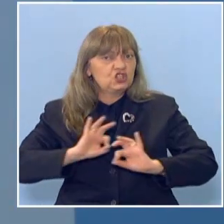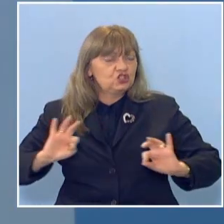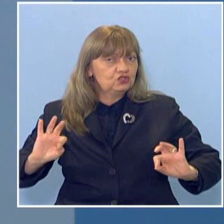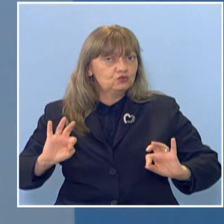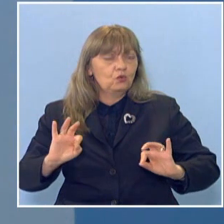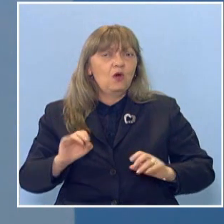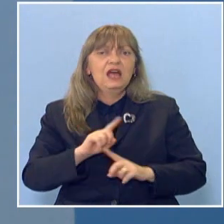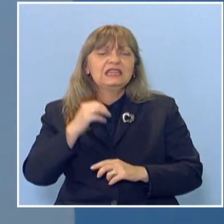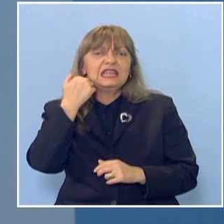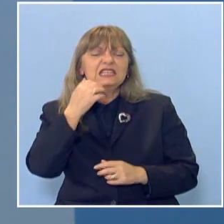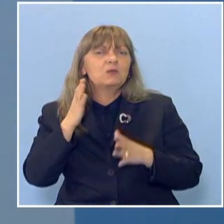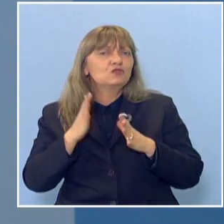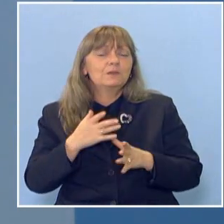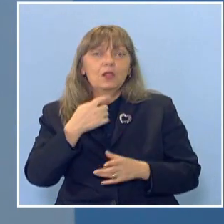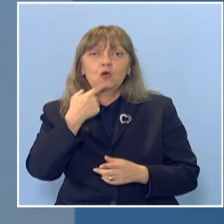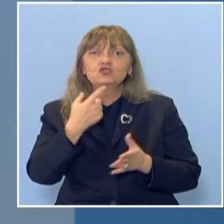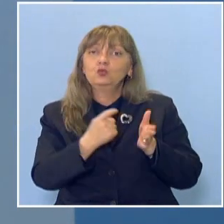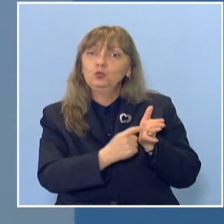и изрази и